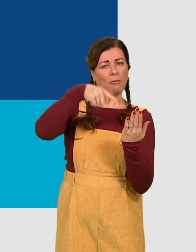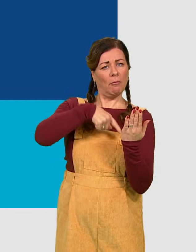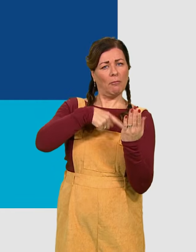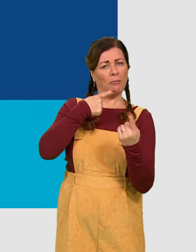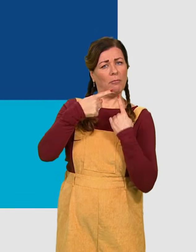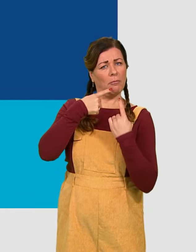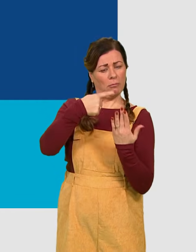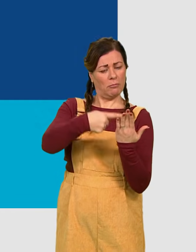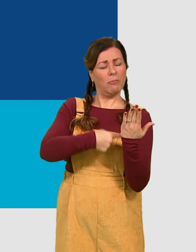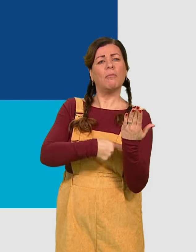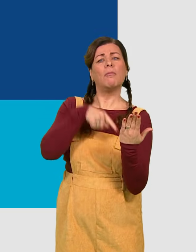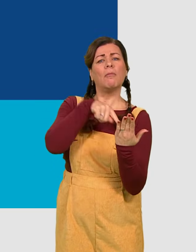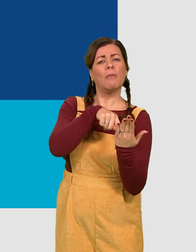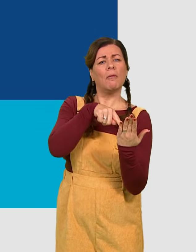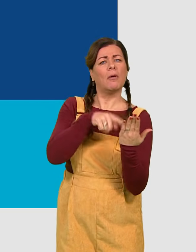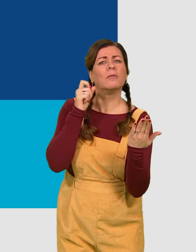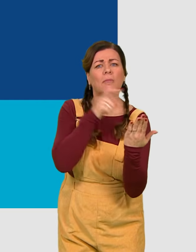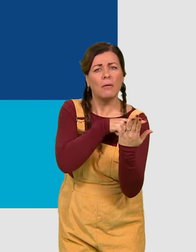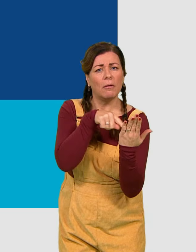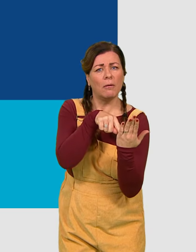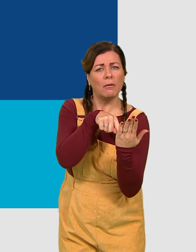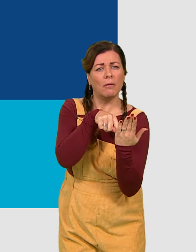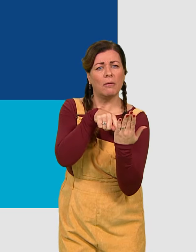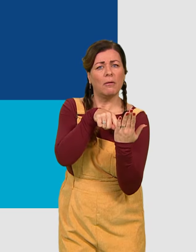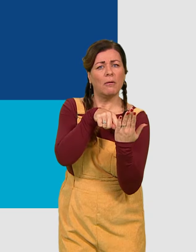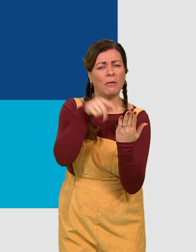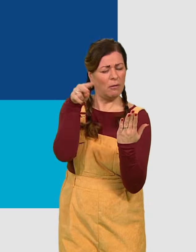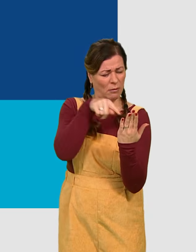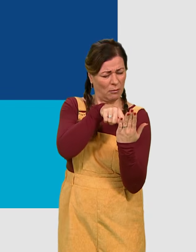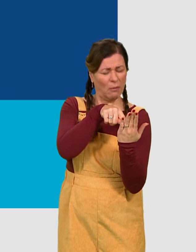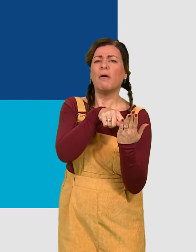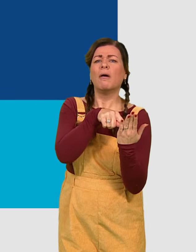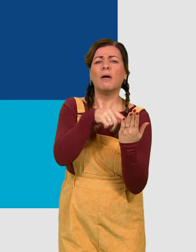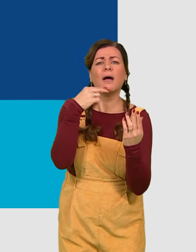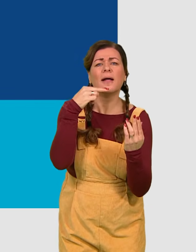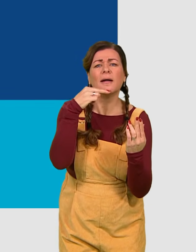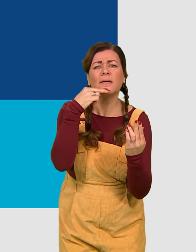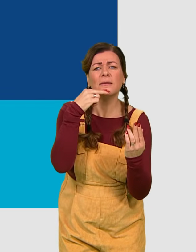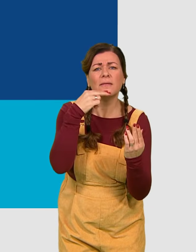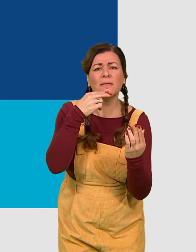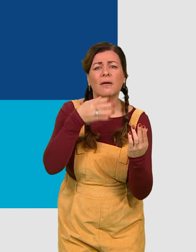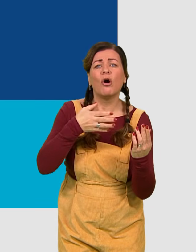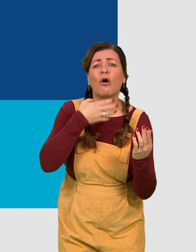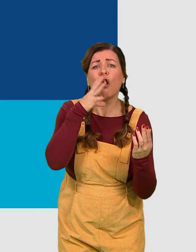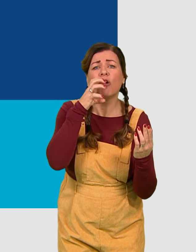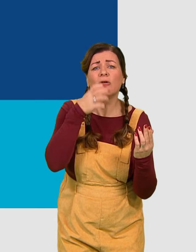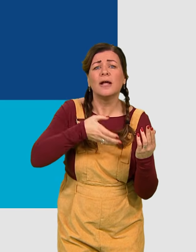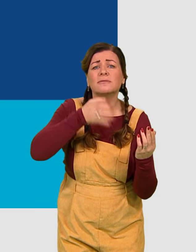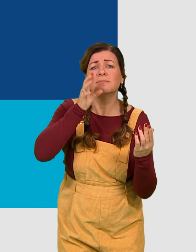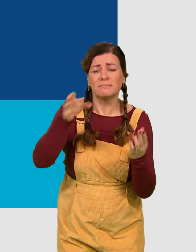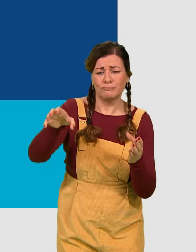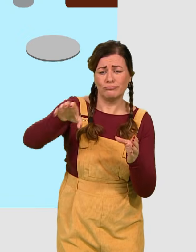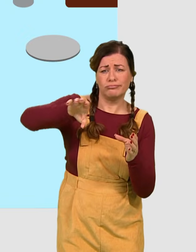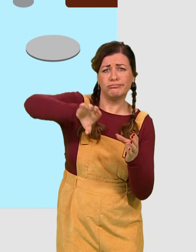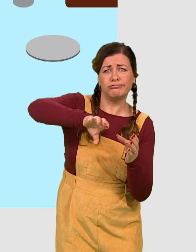Roedd cyfarwyddiadau od iawn ar y paced. Amser cinio, roedd rhaid troi diod o sudd oren i'r